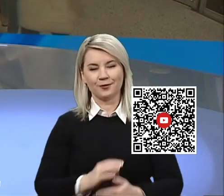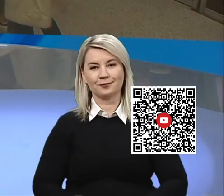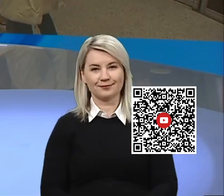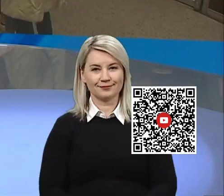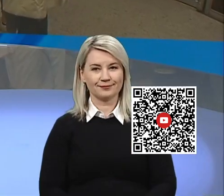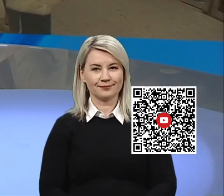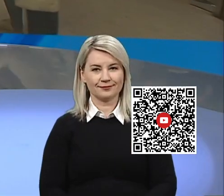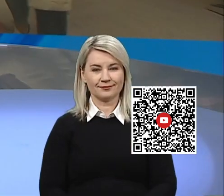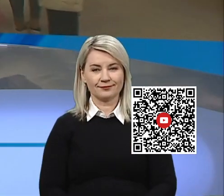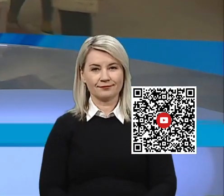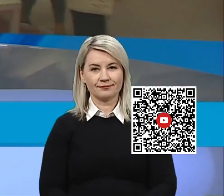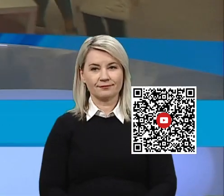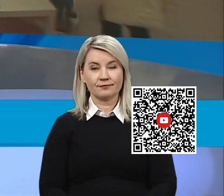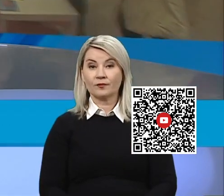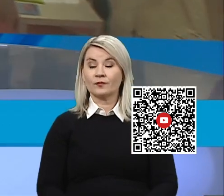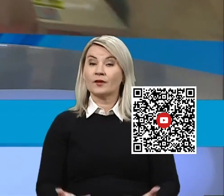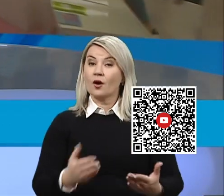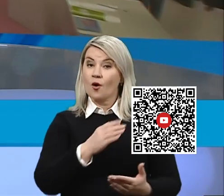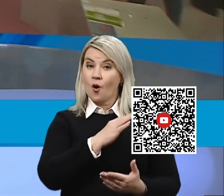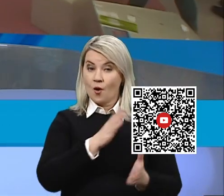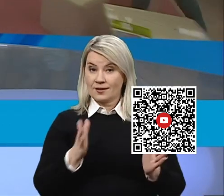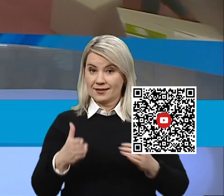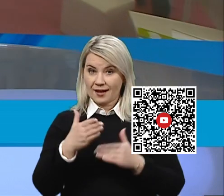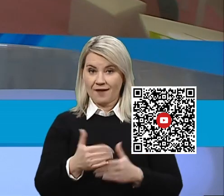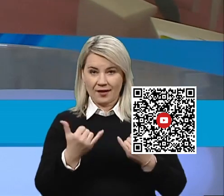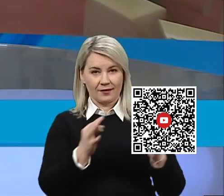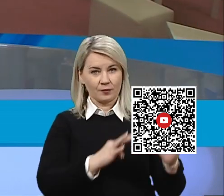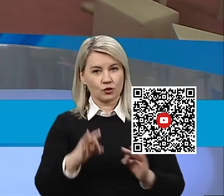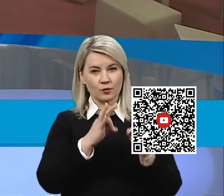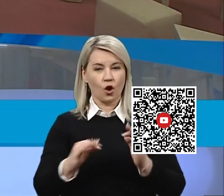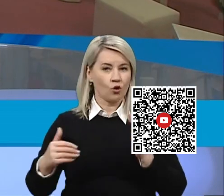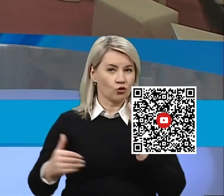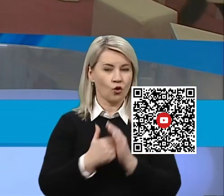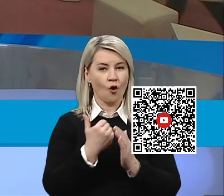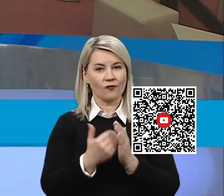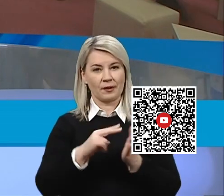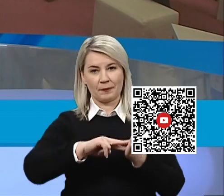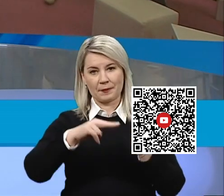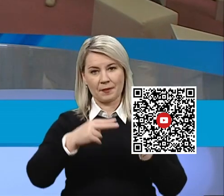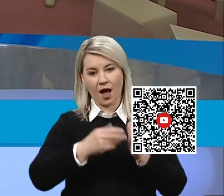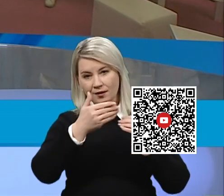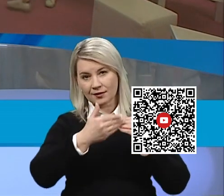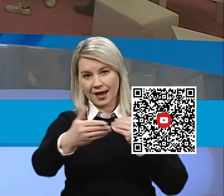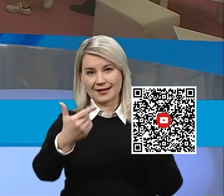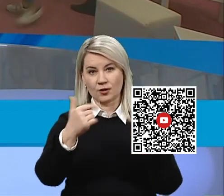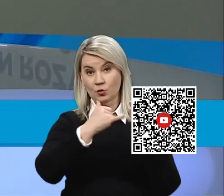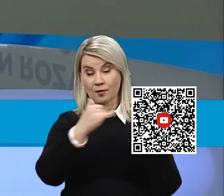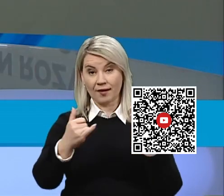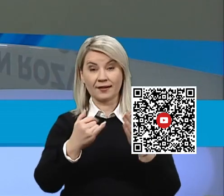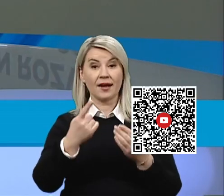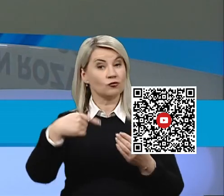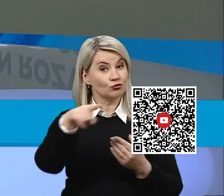protipovodňové. Ostrava připravuje nový strategický plán na příštích 7 let. Podílet se na rozvoji města mohou i jeho